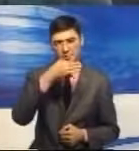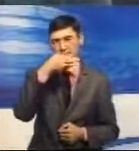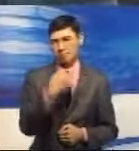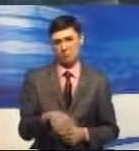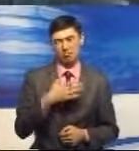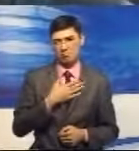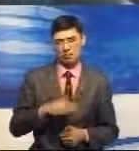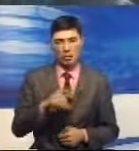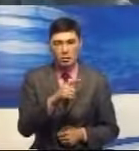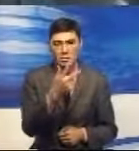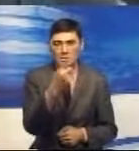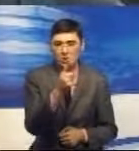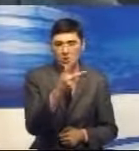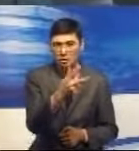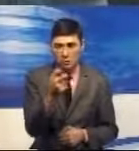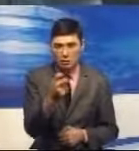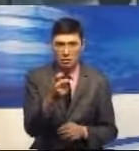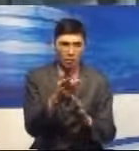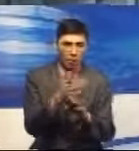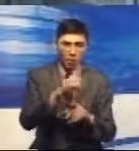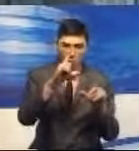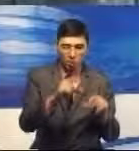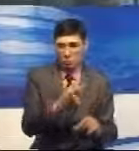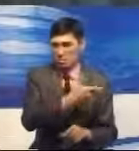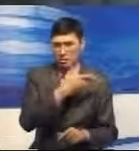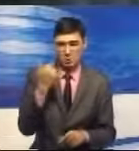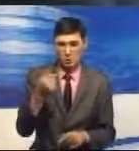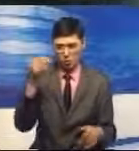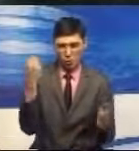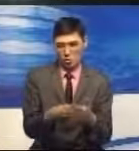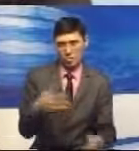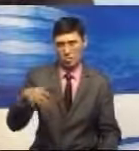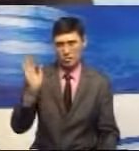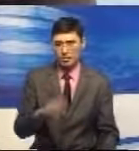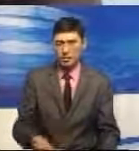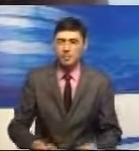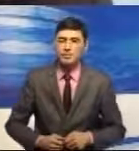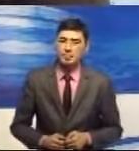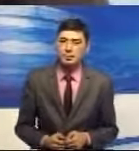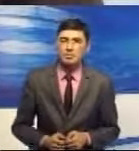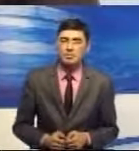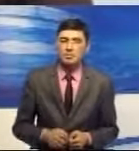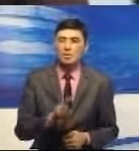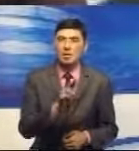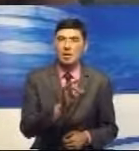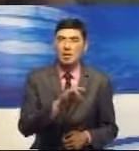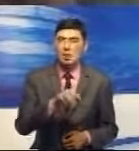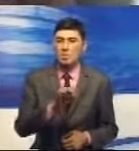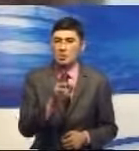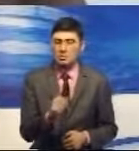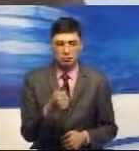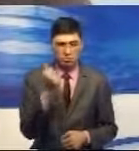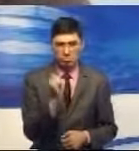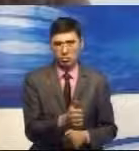барлығы 1150-ден болған. Сан еттері 1,5-дан дейді, 1400-ден дейді, одан төмен баға жоқ. Ярмарка хорошо, вот выбор.